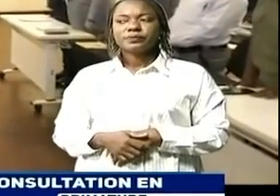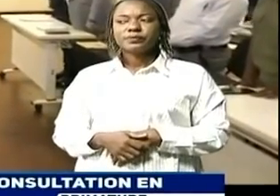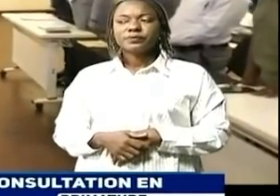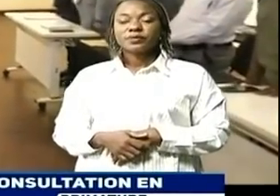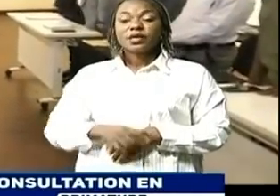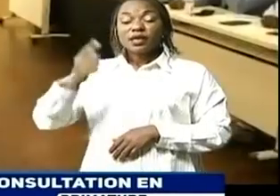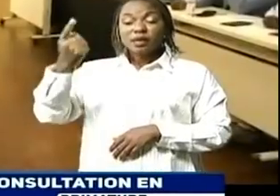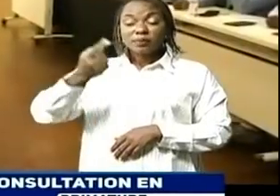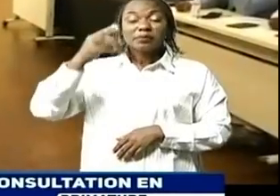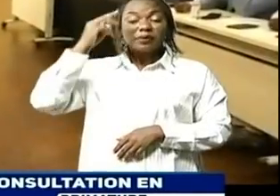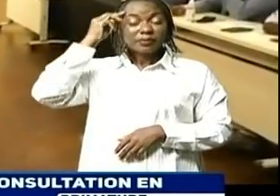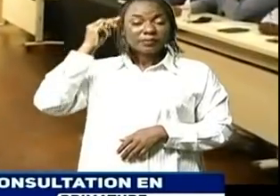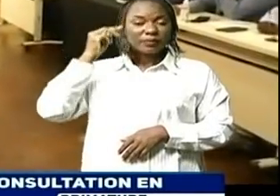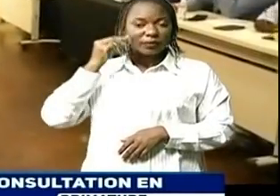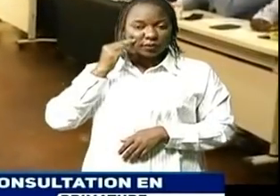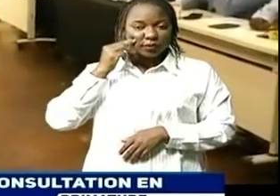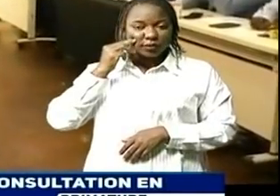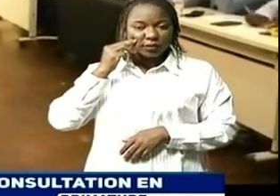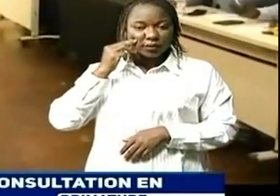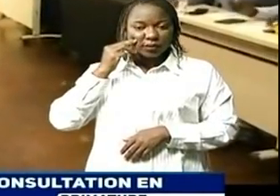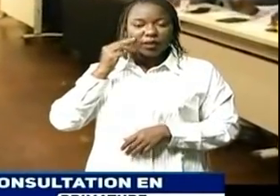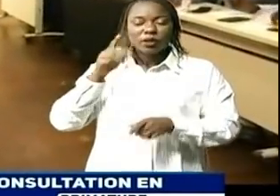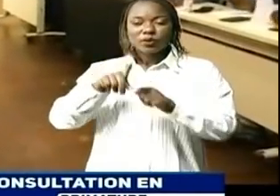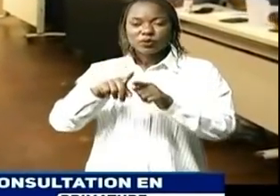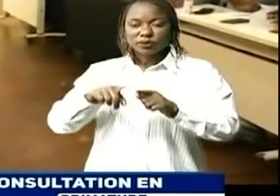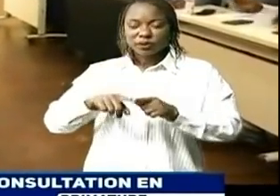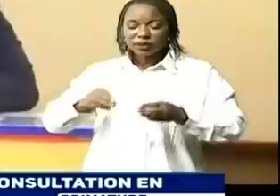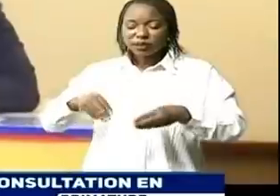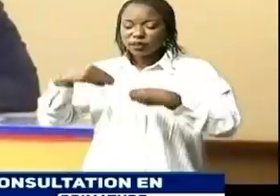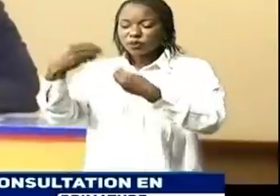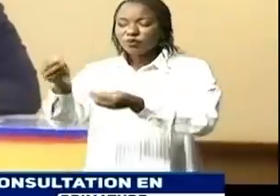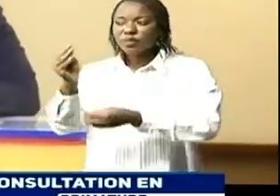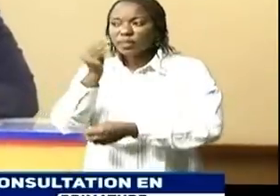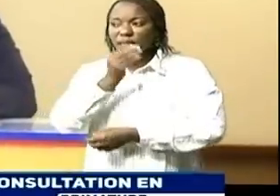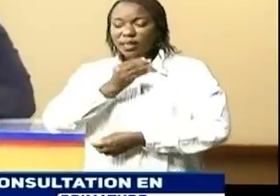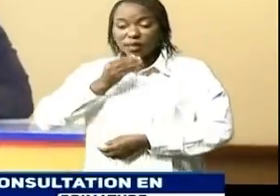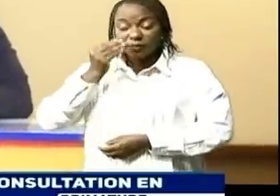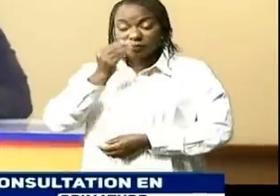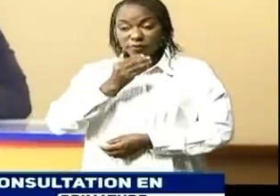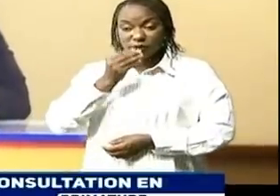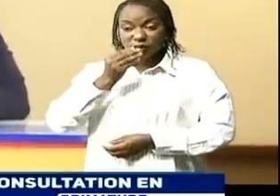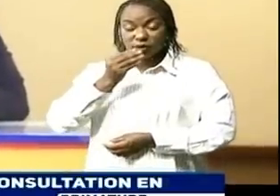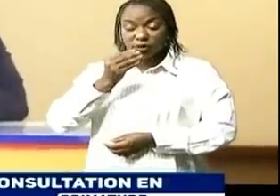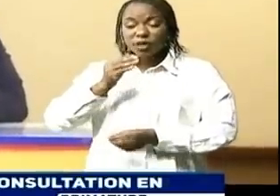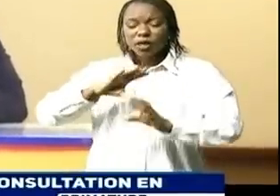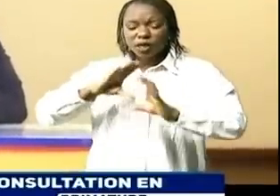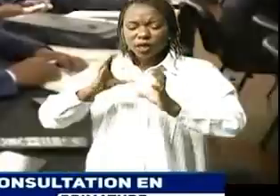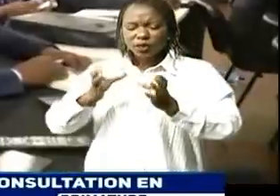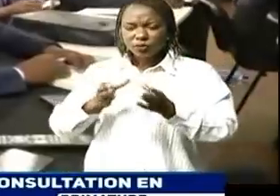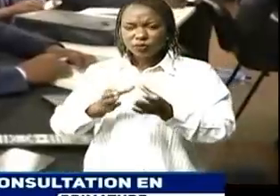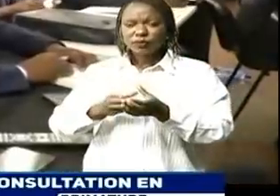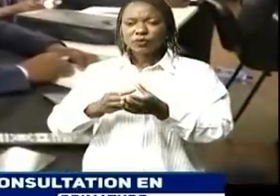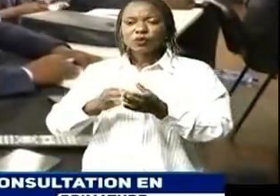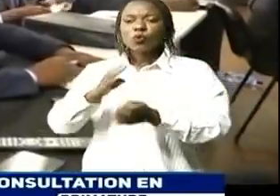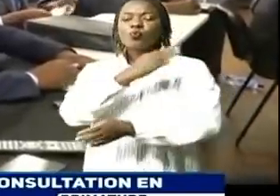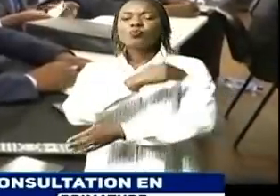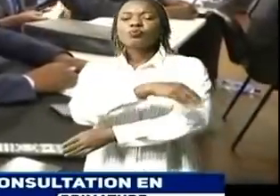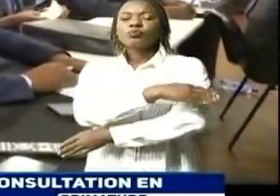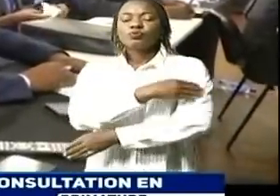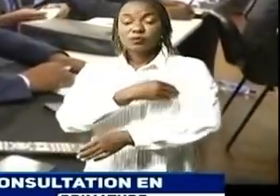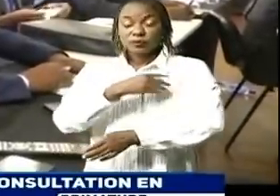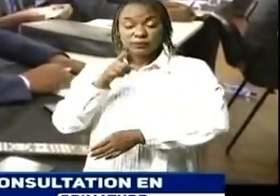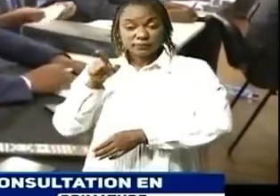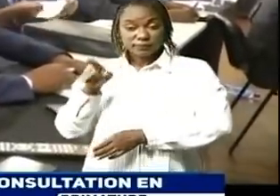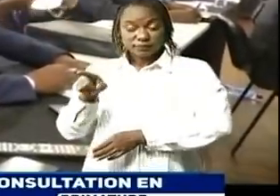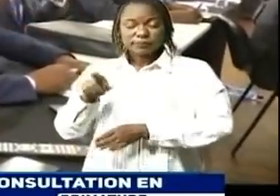Le Premier ministre Jean-Michel Samalou Kondé King a offert la parole aux différentes couches sociales de Bounia en Ituri dans la journée de